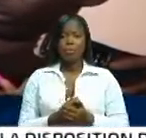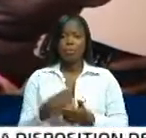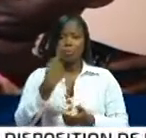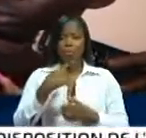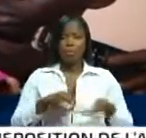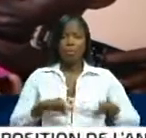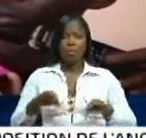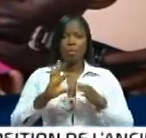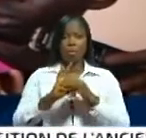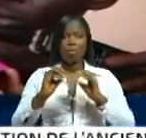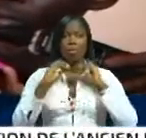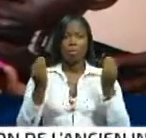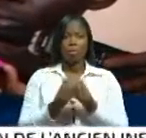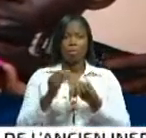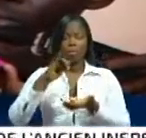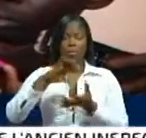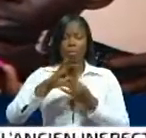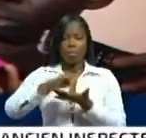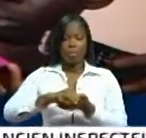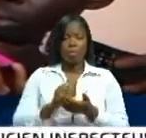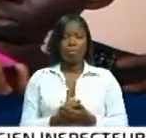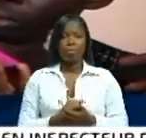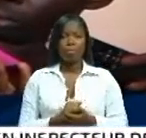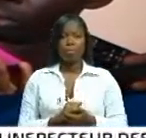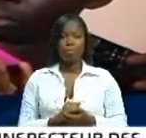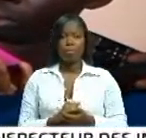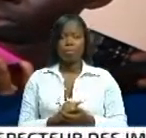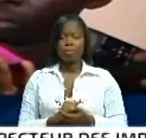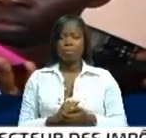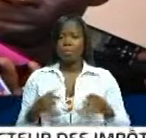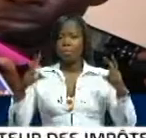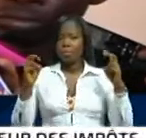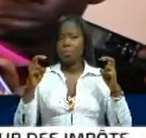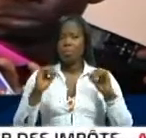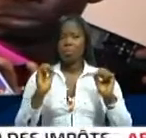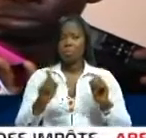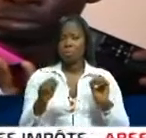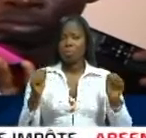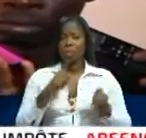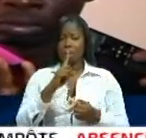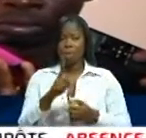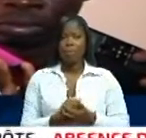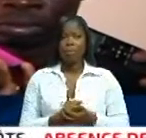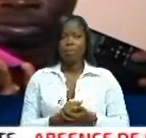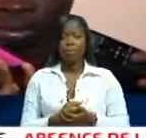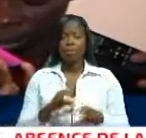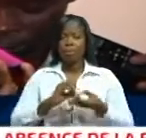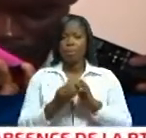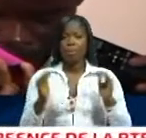partie de l'organisation les concours sont régulièrement organisées à